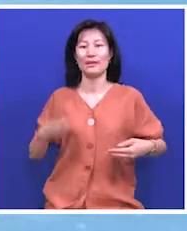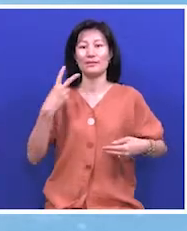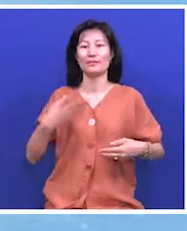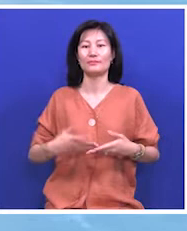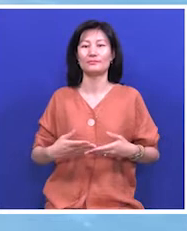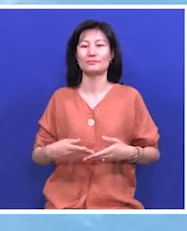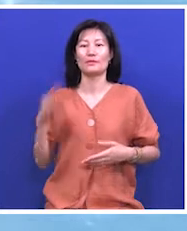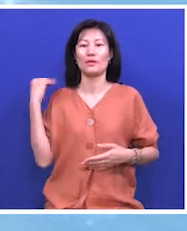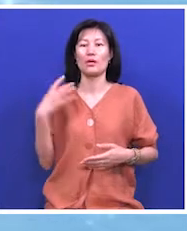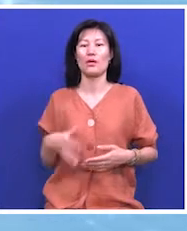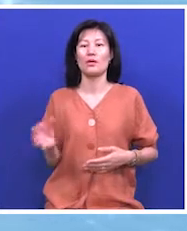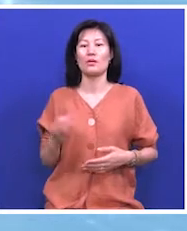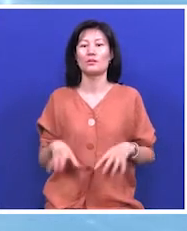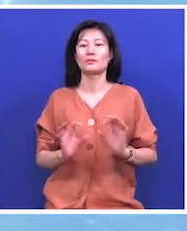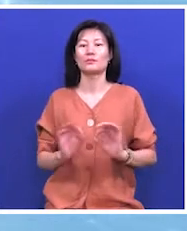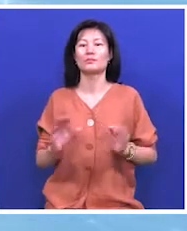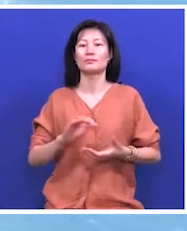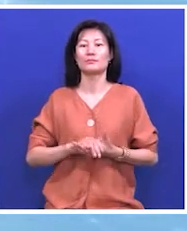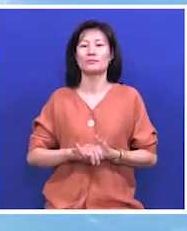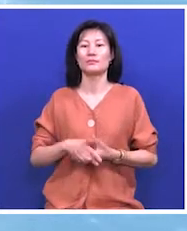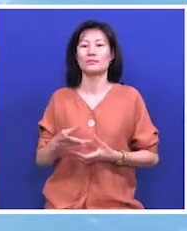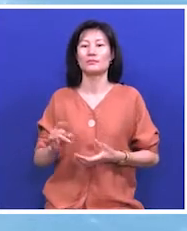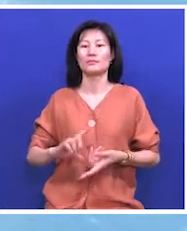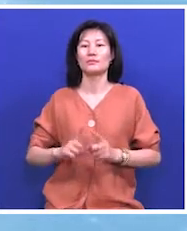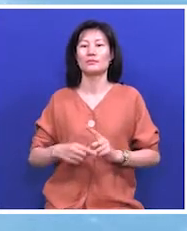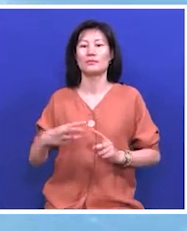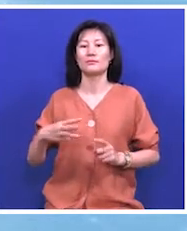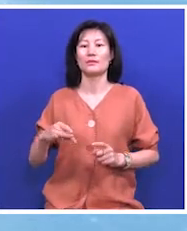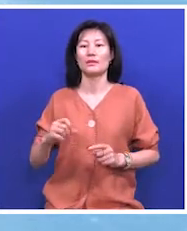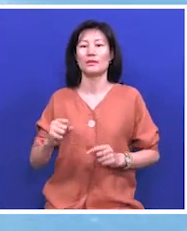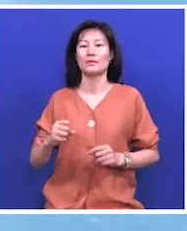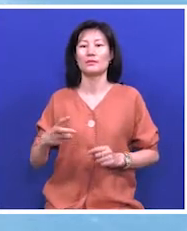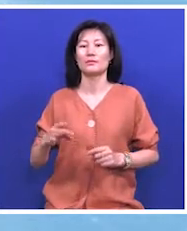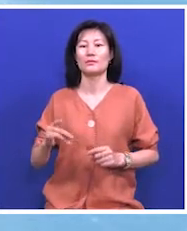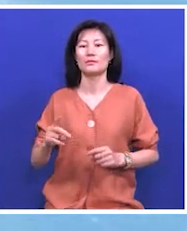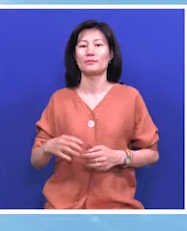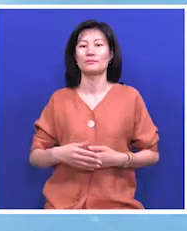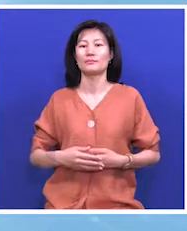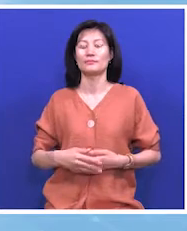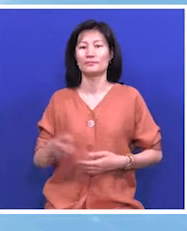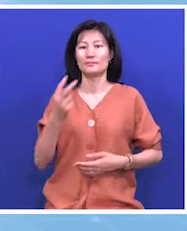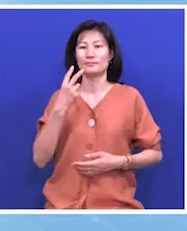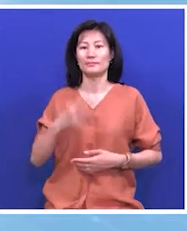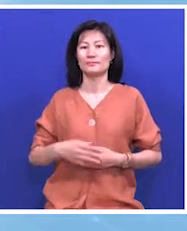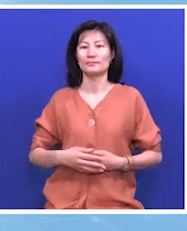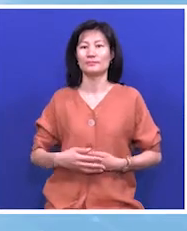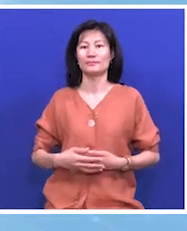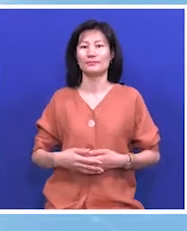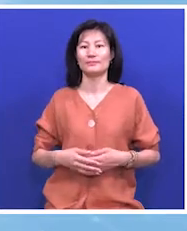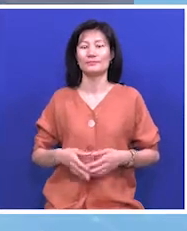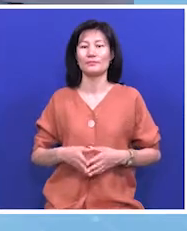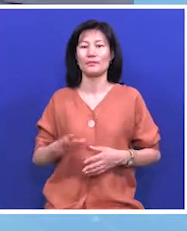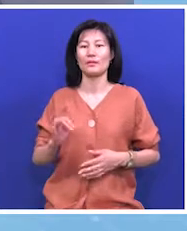Ассаламу алейкум, ардақты әлеумет. Түркістан облысының жаңалықтарымен студияда Жомарт Бегімбет, Сурдодырмаш сайтын әріптесі Мира Төленқызы. Алдымен